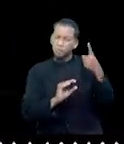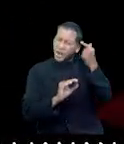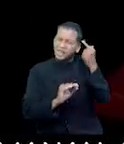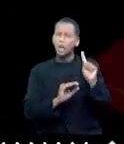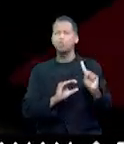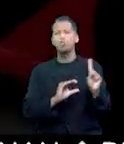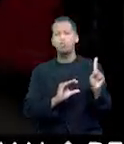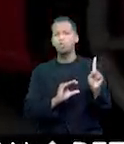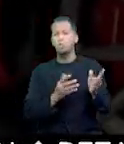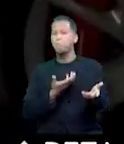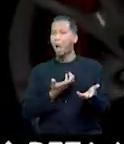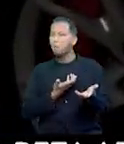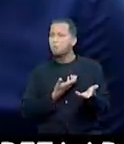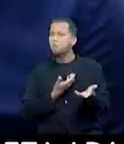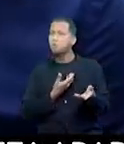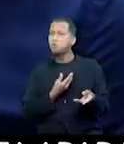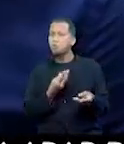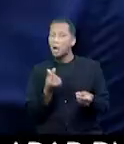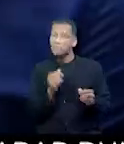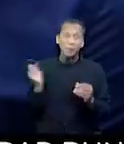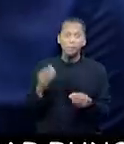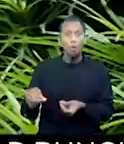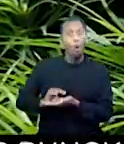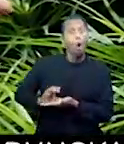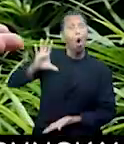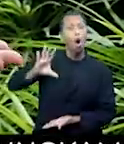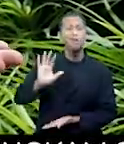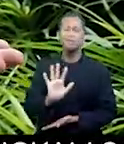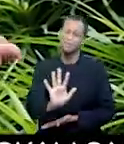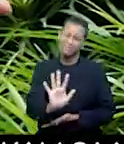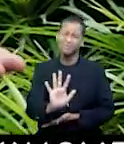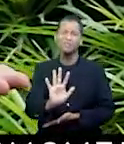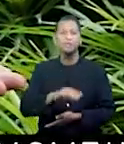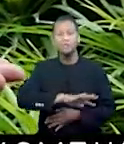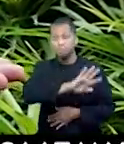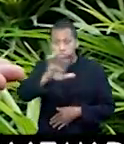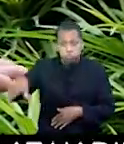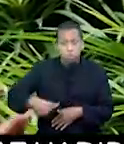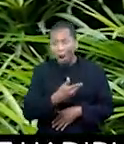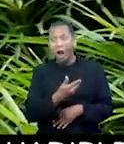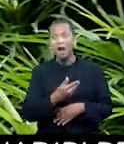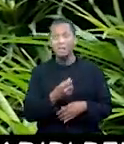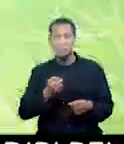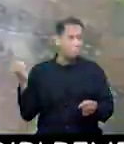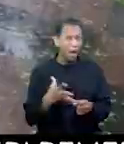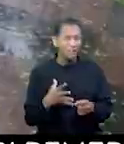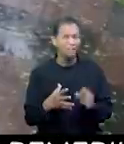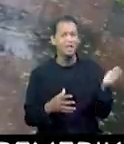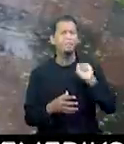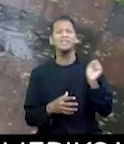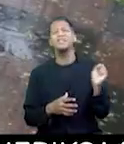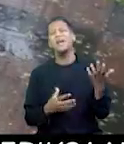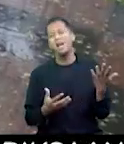dengan income besar ya di awal gitu. Nggak ada yang singkat di dunia ini. Mie instan aja kita perlu proses buat bikin.